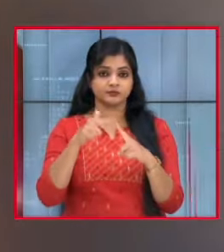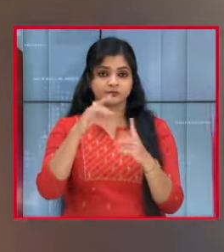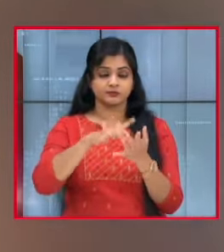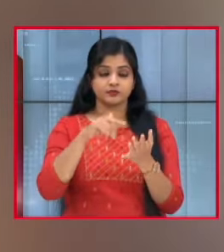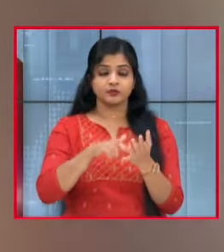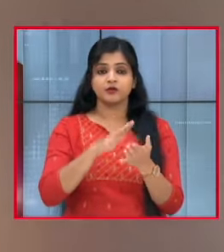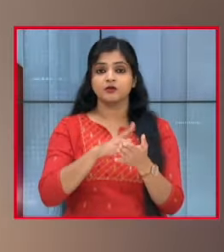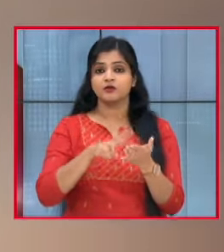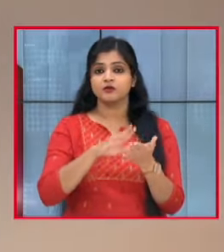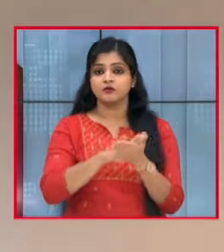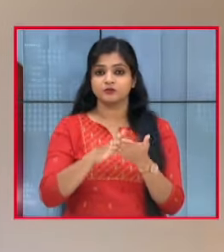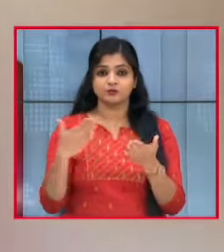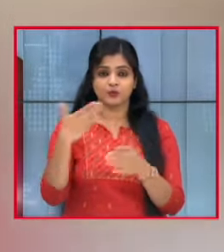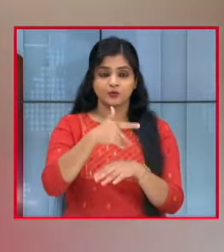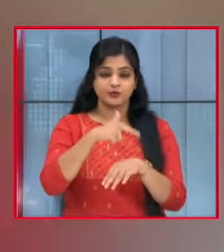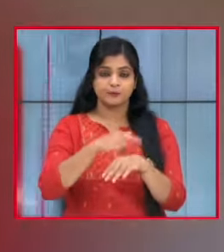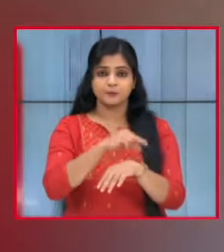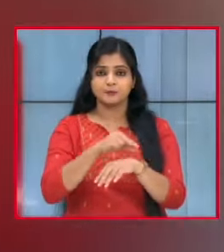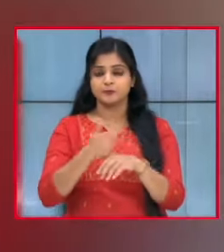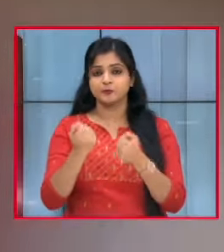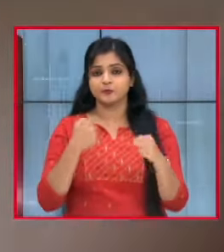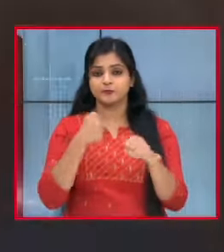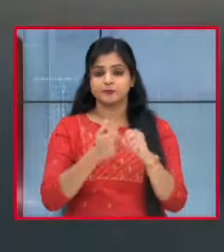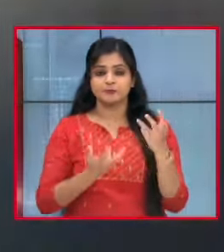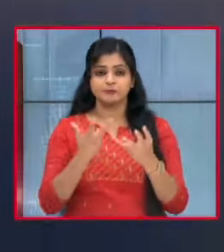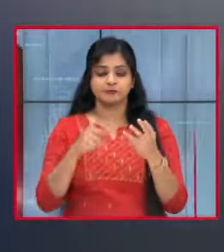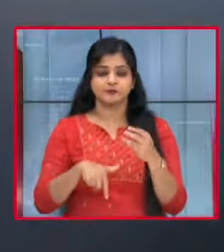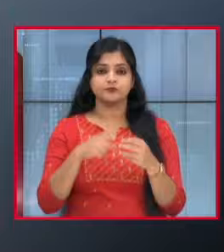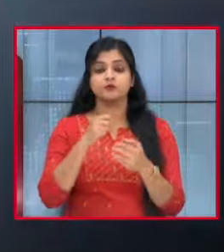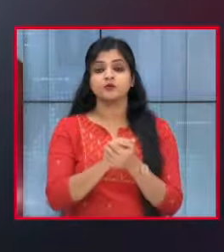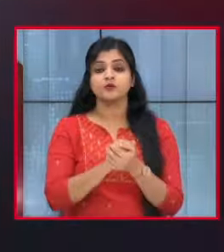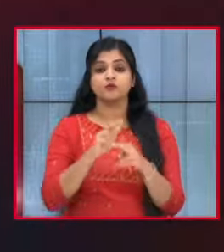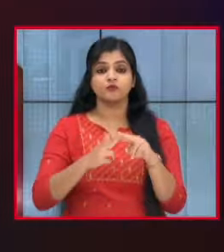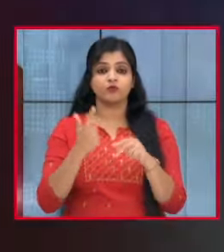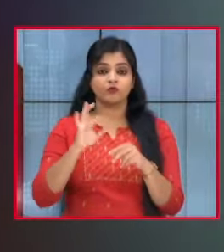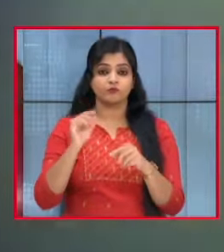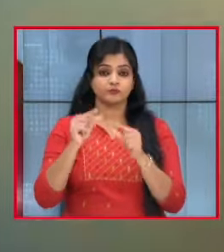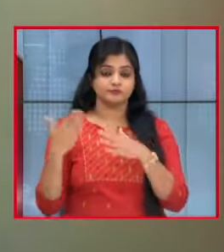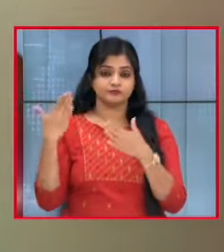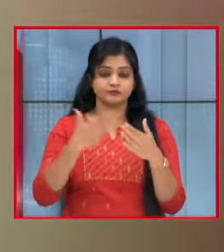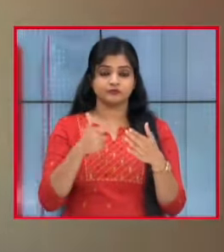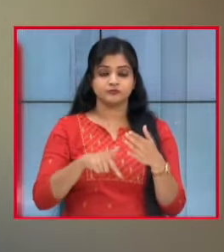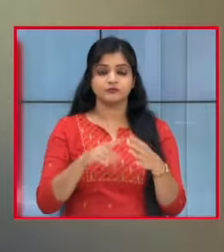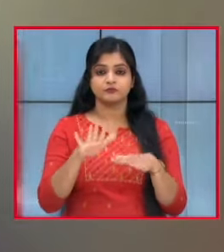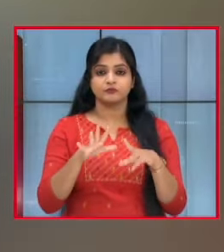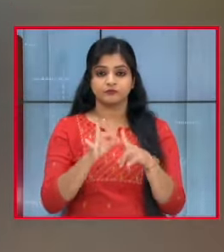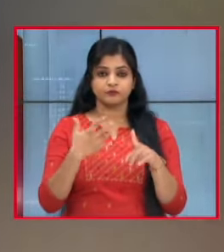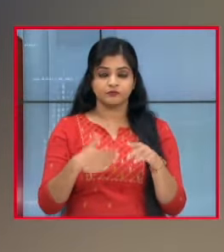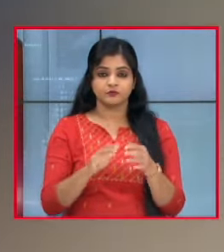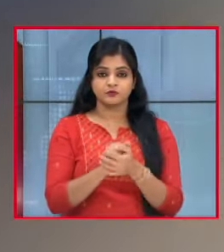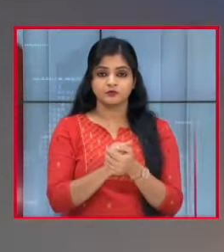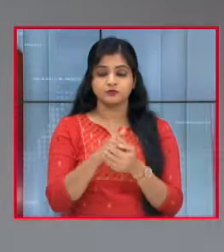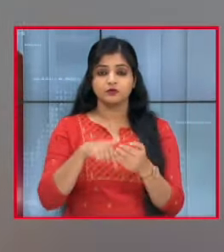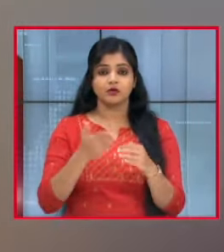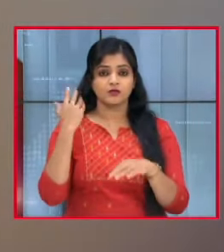വാഹനം ഇടിച്ചതാകാമെന്നാണ് പ്രാഥമിക നിഗമനം. വനംവകുപ്പ് ഉദ്യോഗസ്ഥരെത്തി മേൽനടപടികൾ സ്വീകരിച്ചു. DS ഹള്ളി മേഖലയിൽ പുലിയുടെ സാന്നിധ്യം നേരത്തെയും കണ്ടെത്തിയിട്ടുണ്ട്.